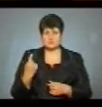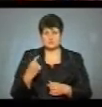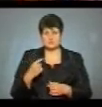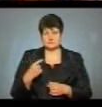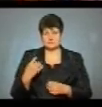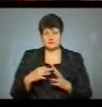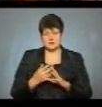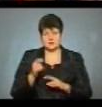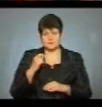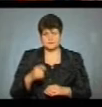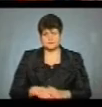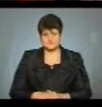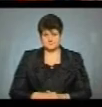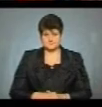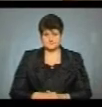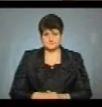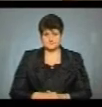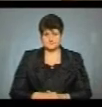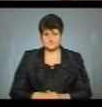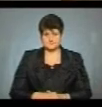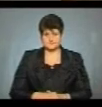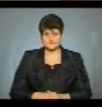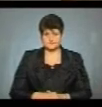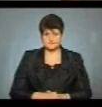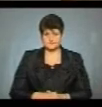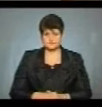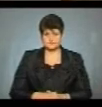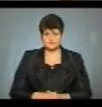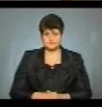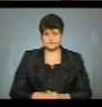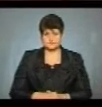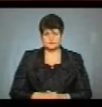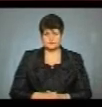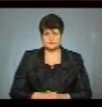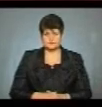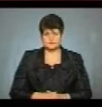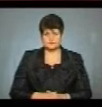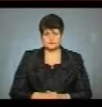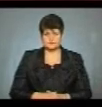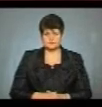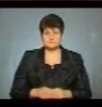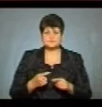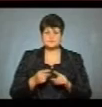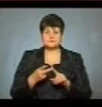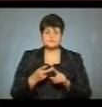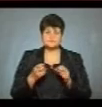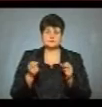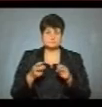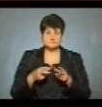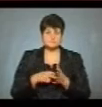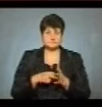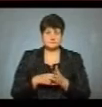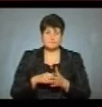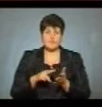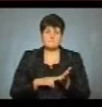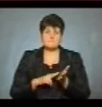України. Світлана Лазорик, Андрій Прокопів. Новини на Суспільному. Тернопіль. Це друге спецпогашення марки у